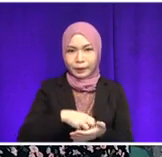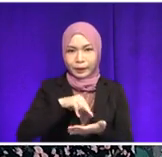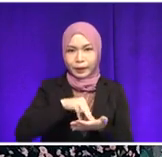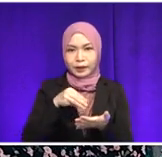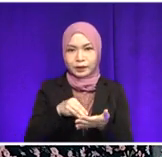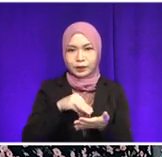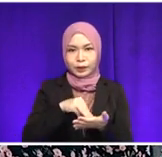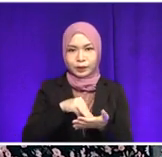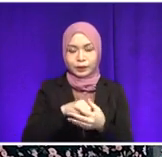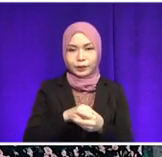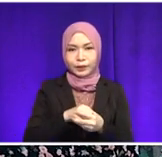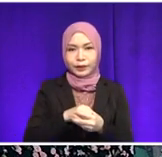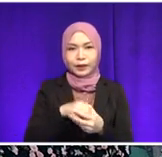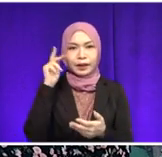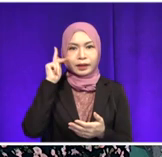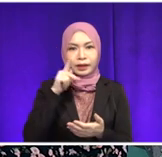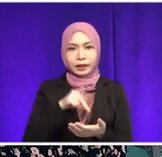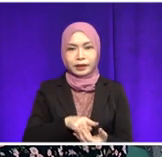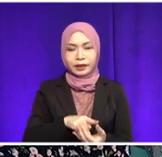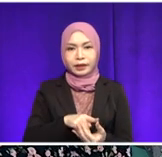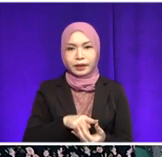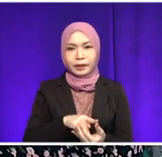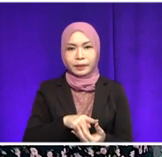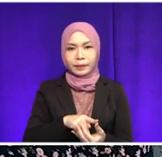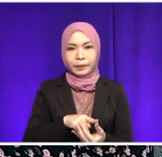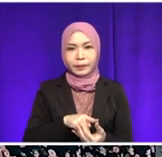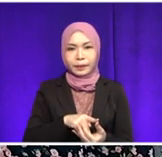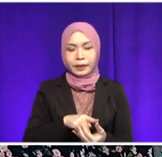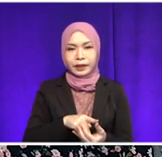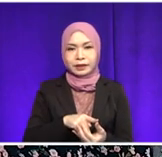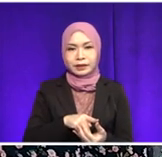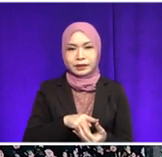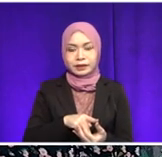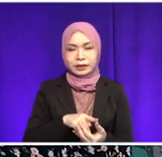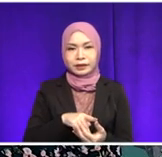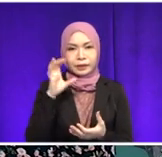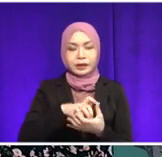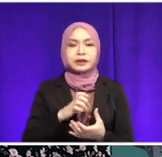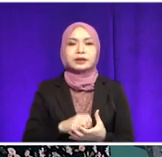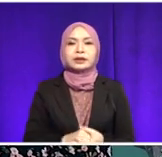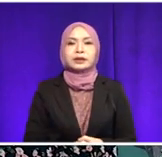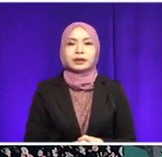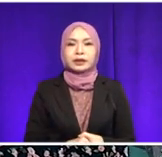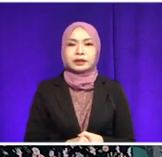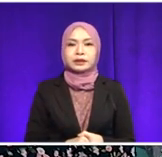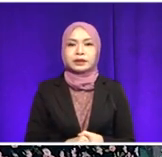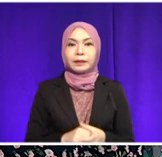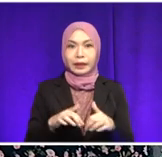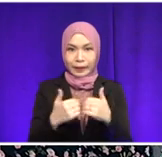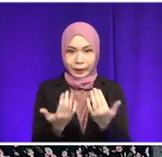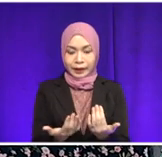mengenal pasti ciri dalam Project brief dan juga merancang Project brief untuk penghasilan produk yang